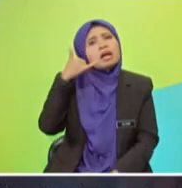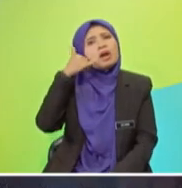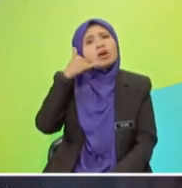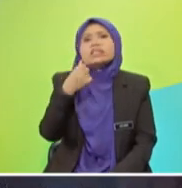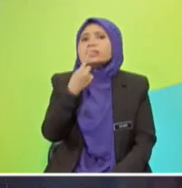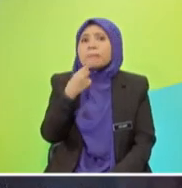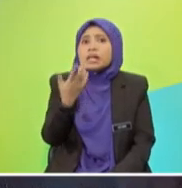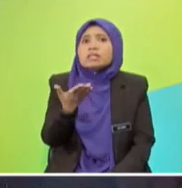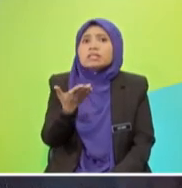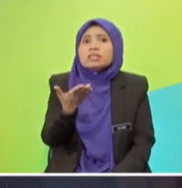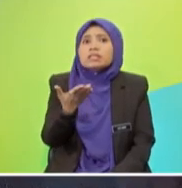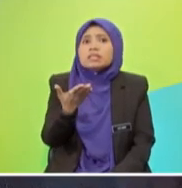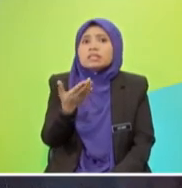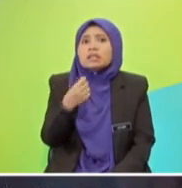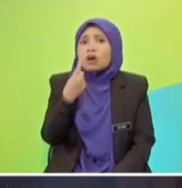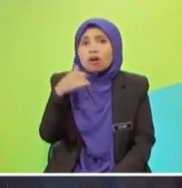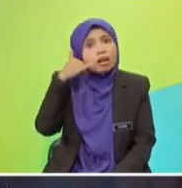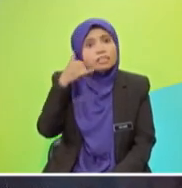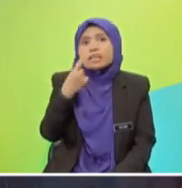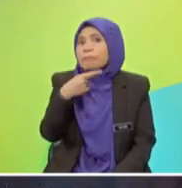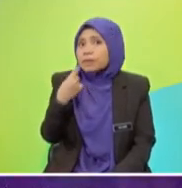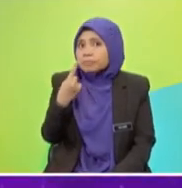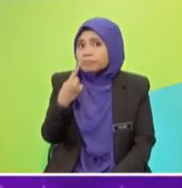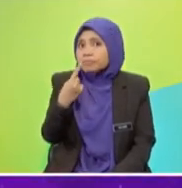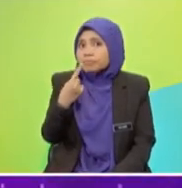bombolan saya tepung kepada guru Adik Rina